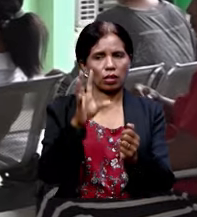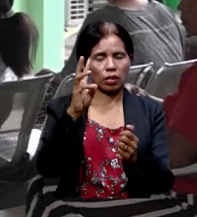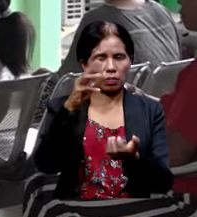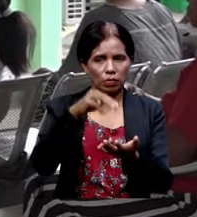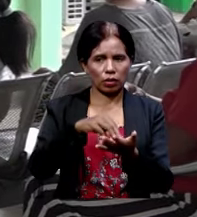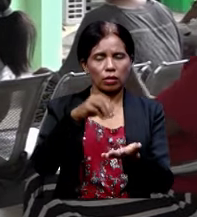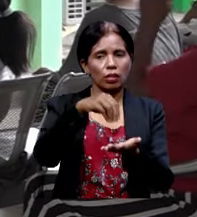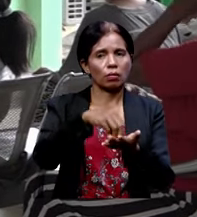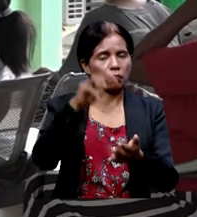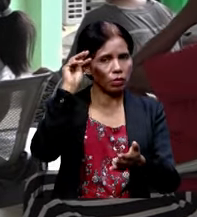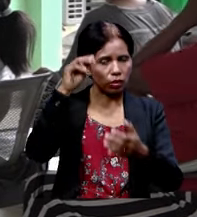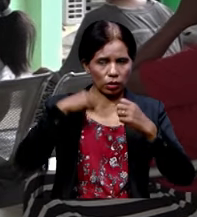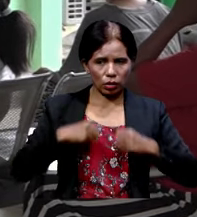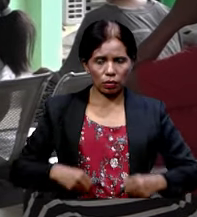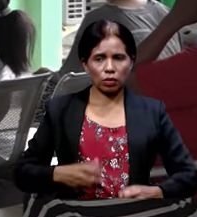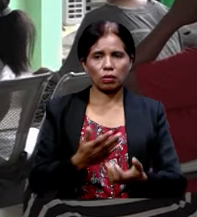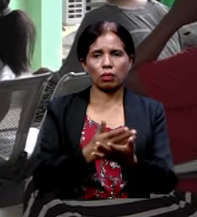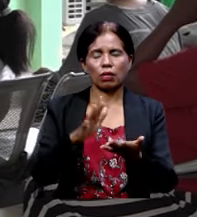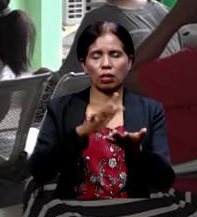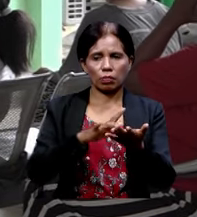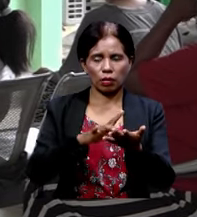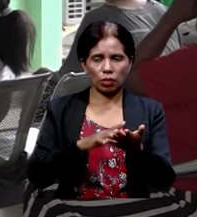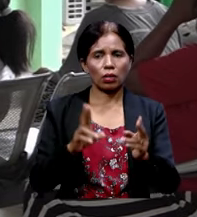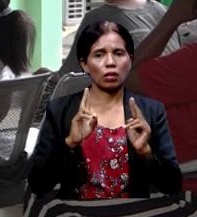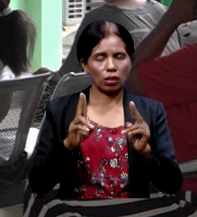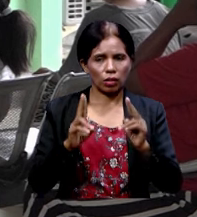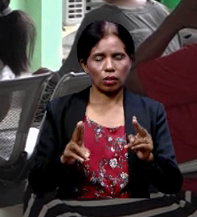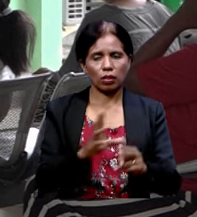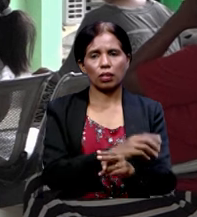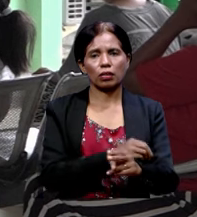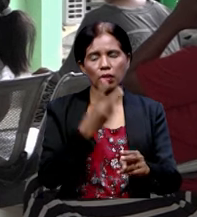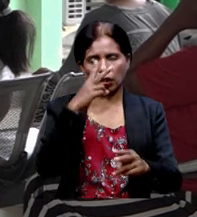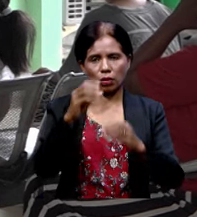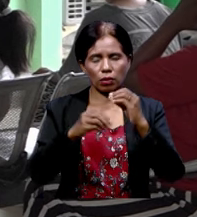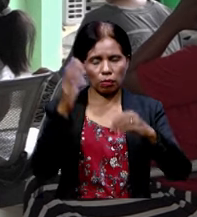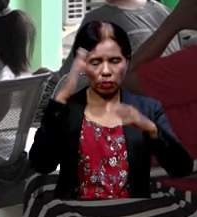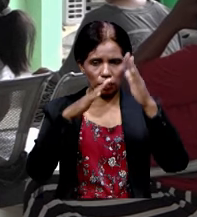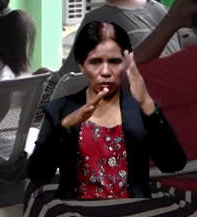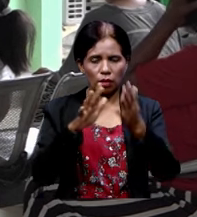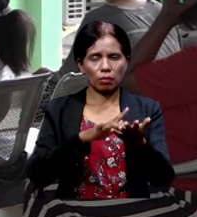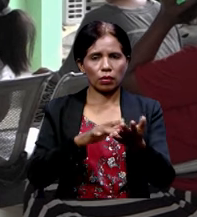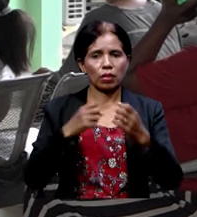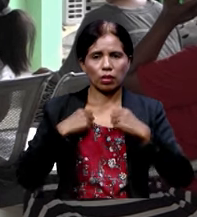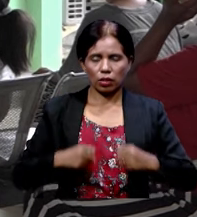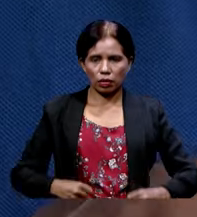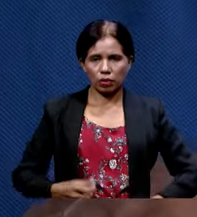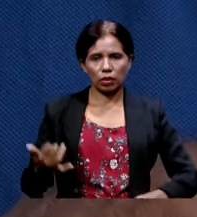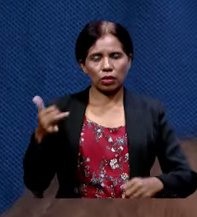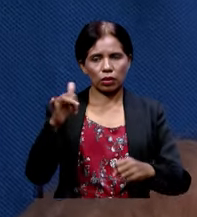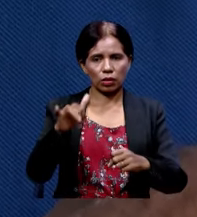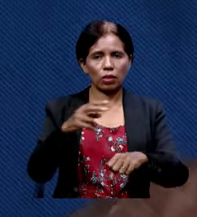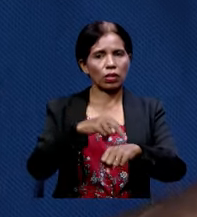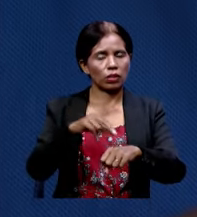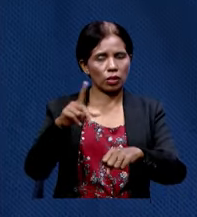alokaba ministeru saudi ho di kompra i moruk ho pedidu urgenti atu resolve problema i moruk i fasilidadi saudi sira i teritorio